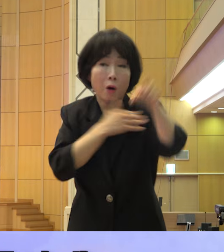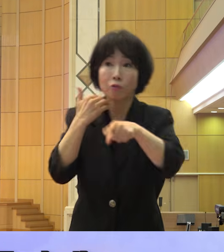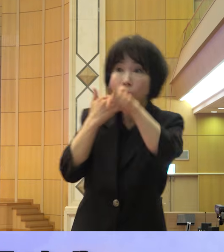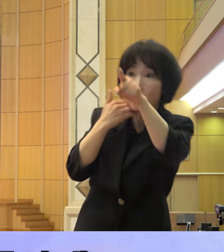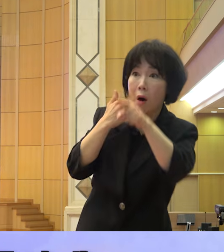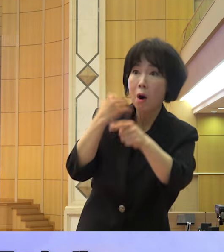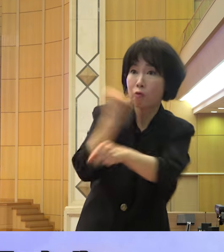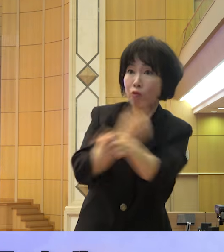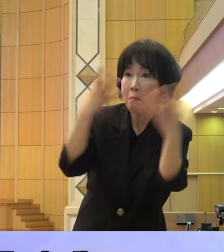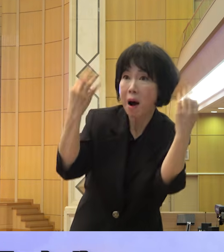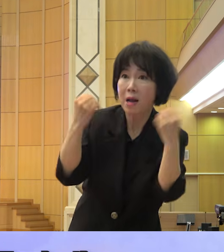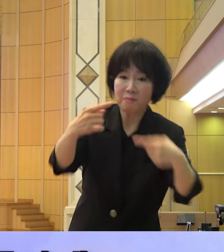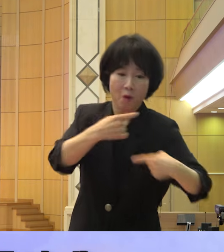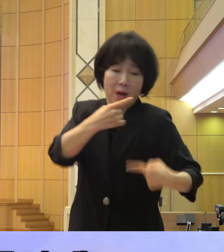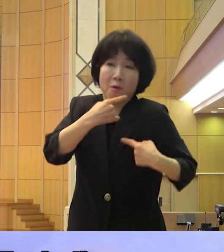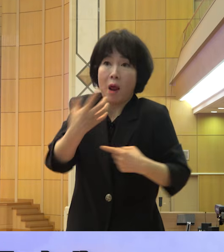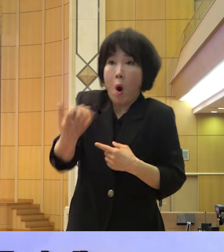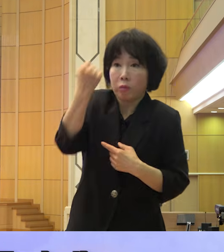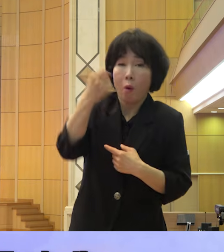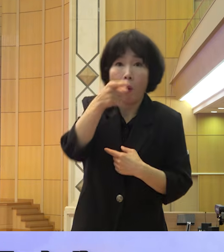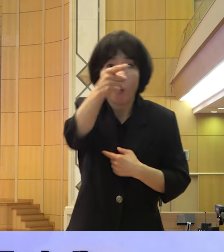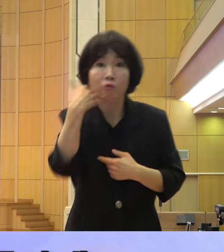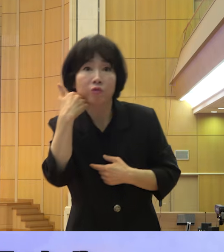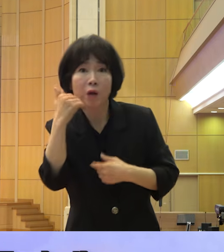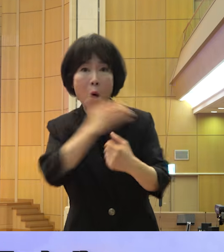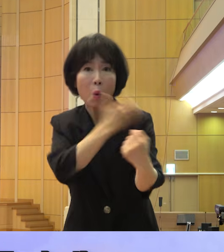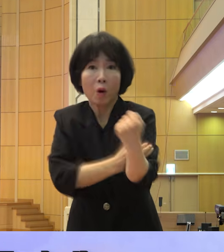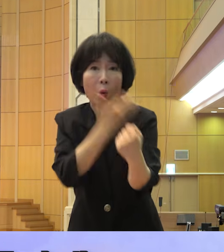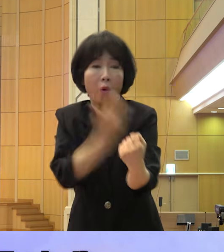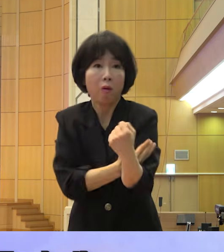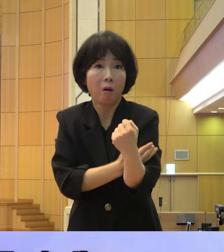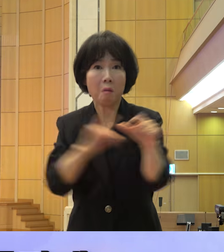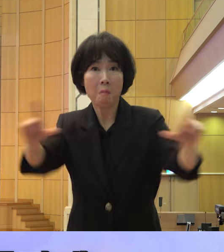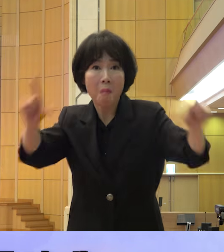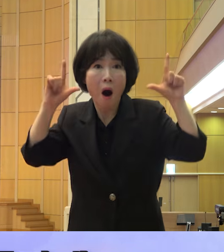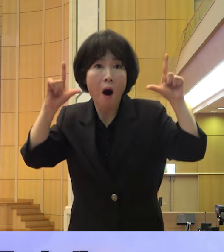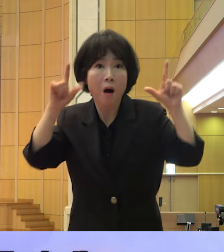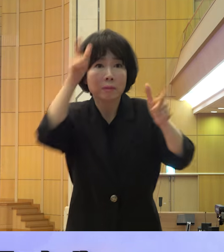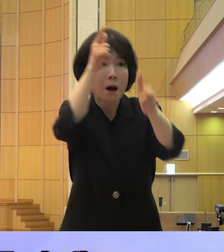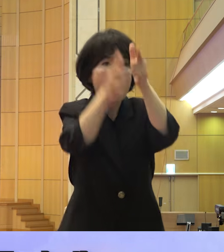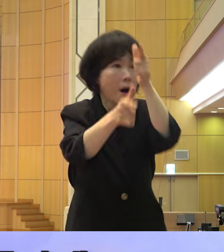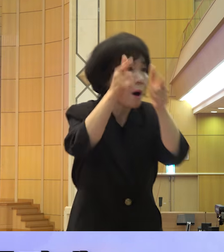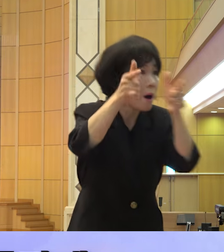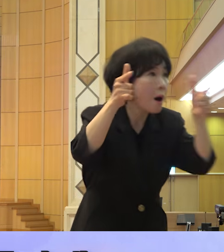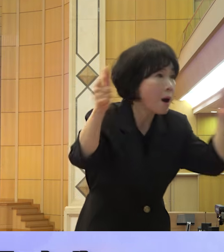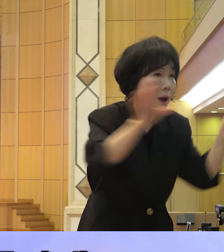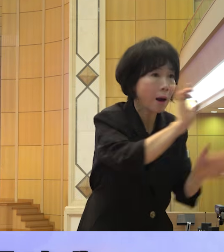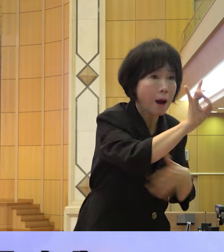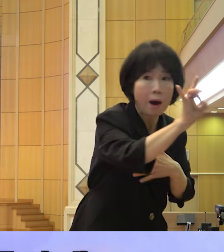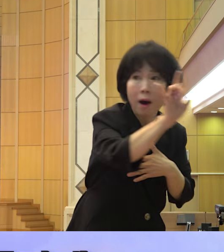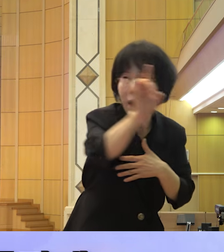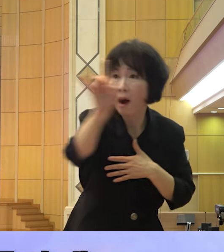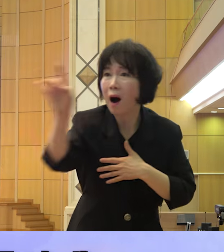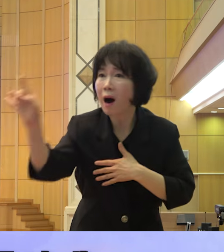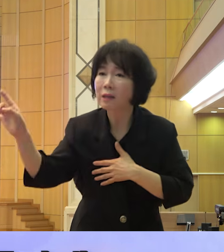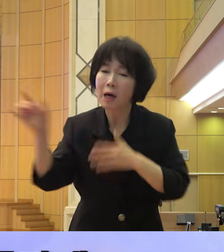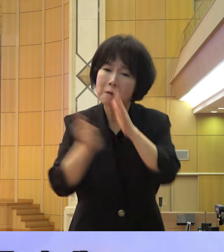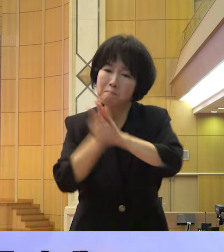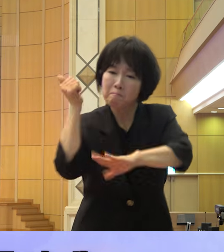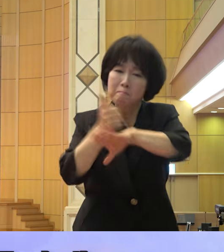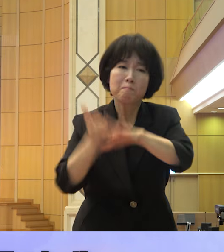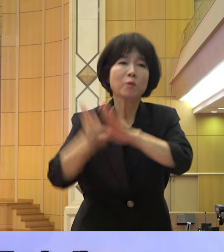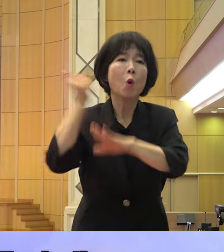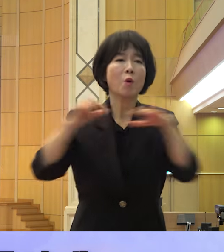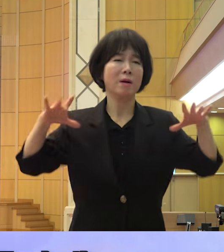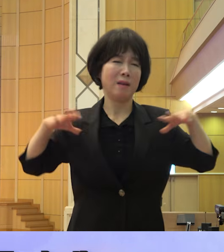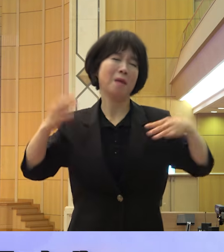얻은 사람도 있고, 어떤 사람은 권력을 잡은 사람도 있고, 나름대로 각자